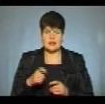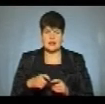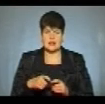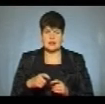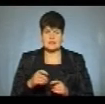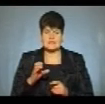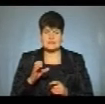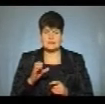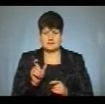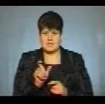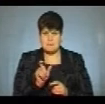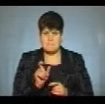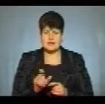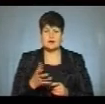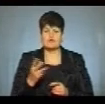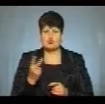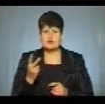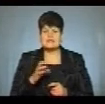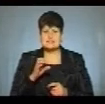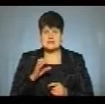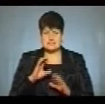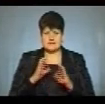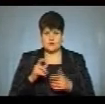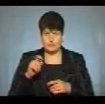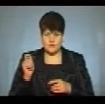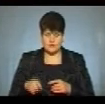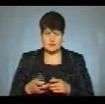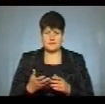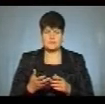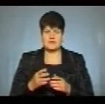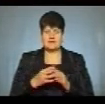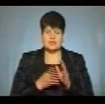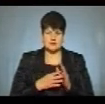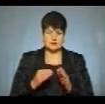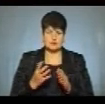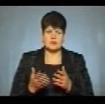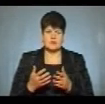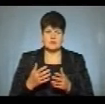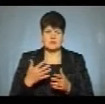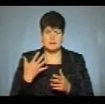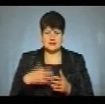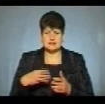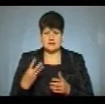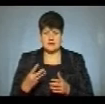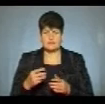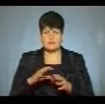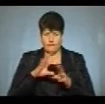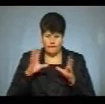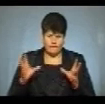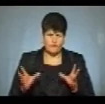Другої світової війни. 18 жовтня відкопали 30 снарядів, 19 жовтня – 53. Всього